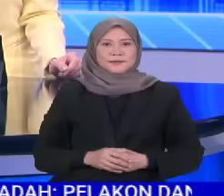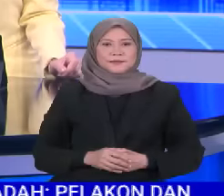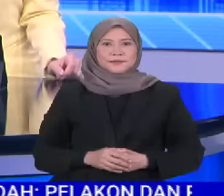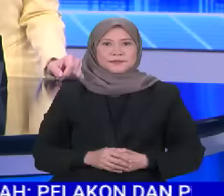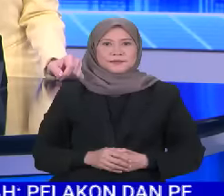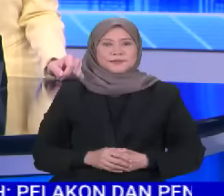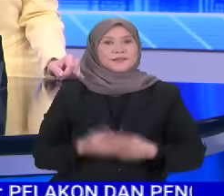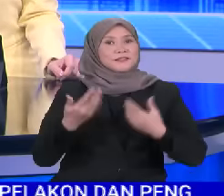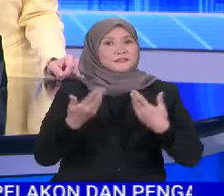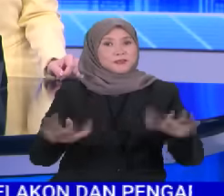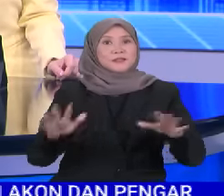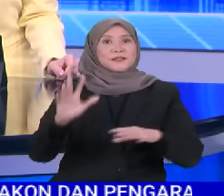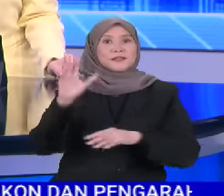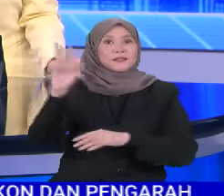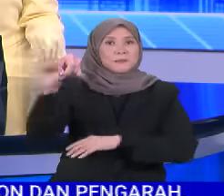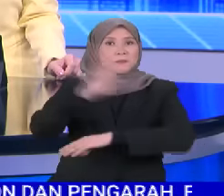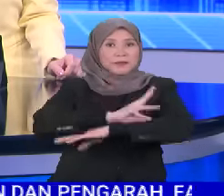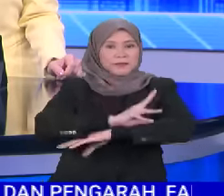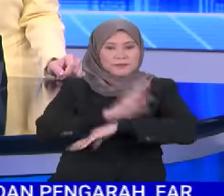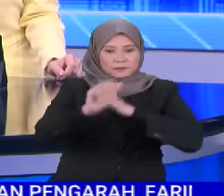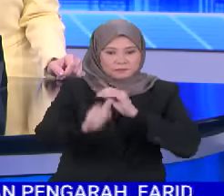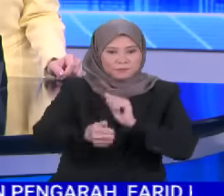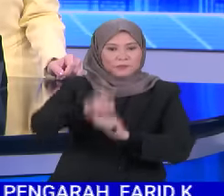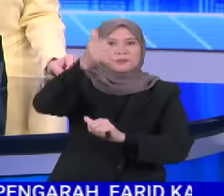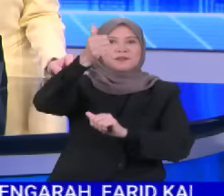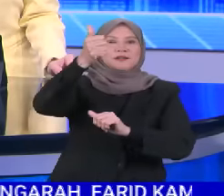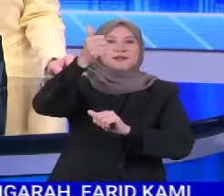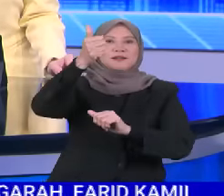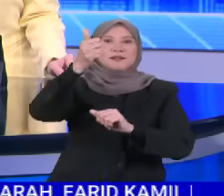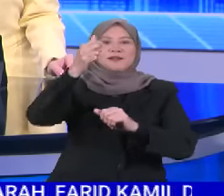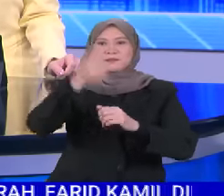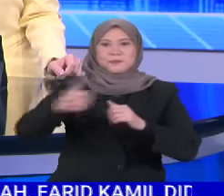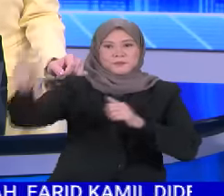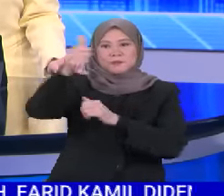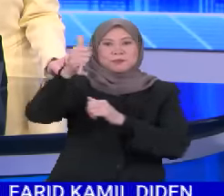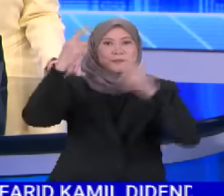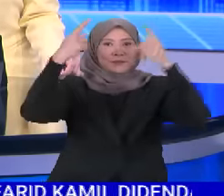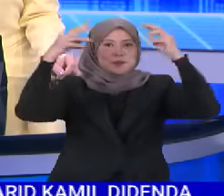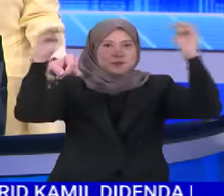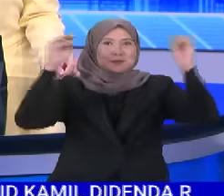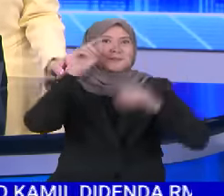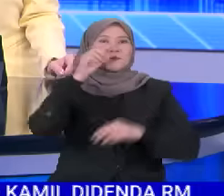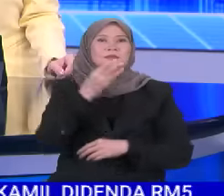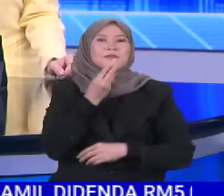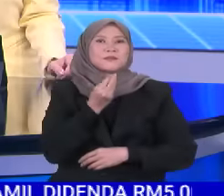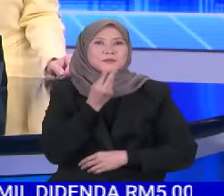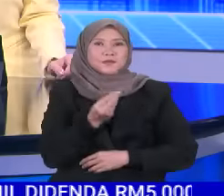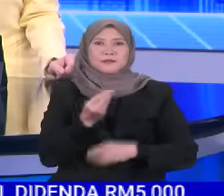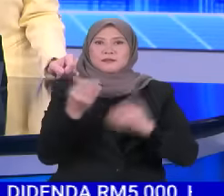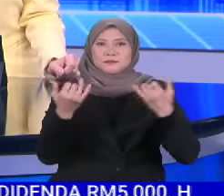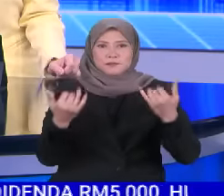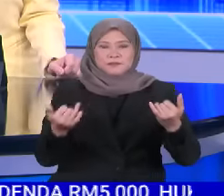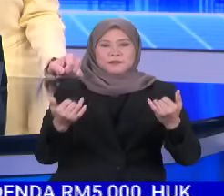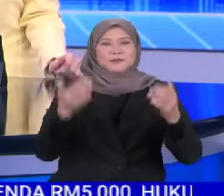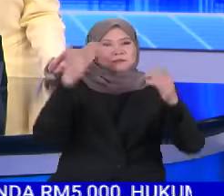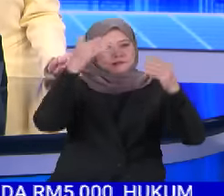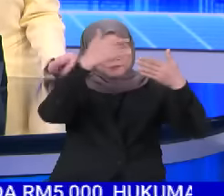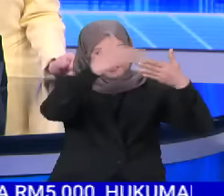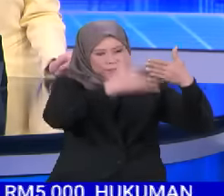selepas 6 hari pembentukan kerajaan perpaduan di trajui Perdana Menteri Datu Sri anuari Ibrahim kini terarah kepada